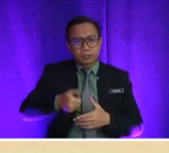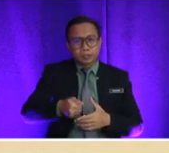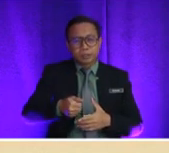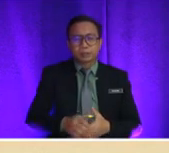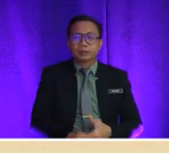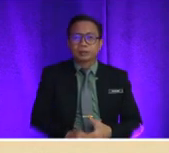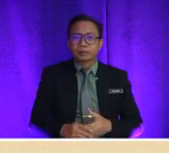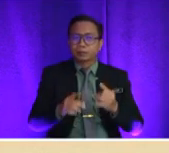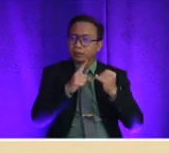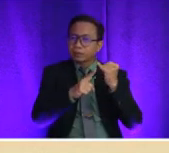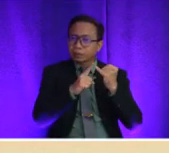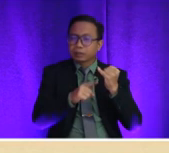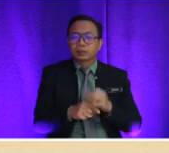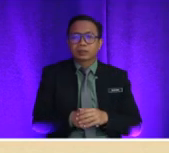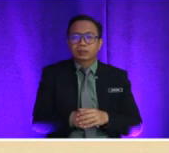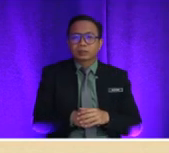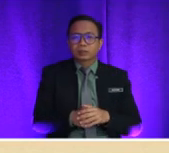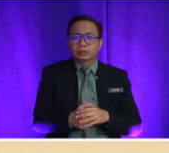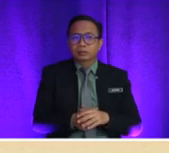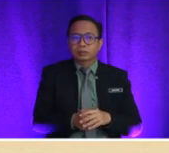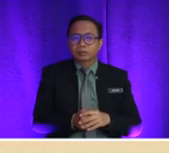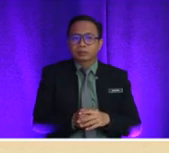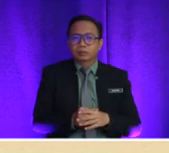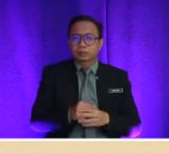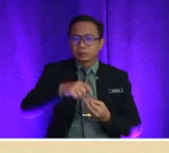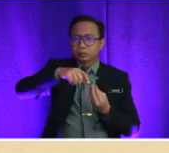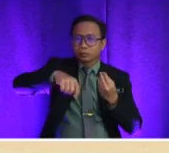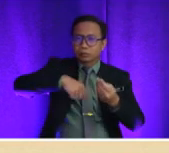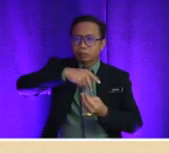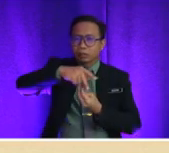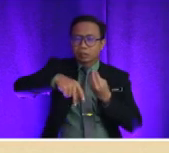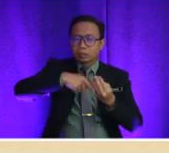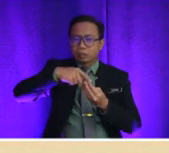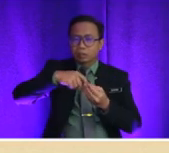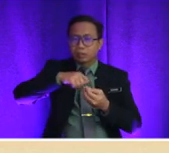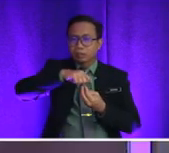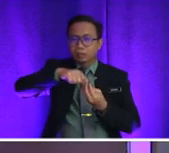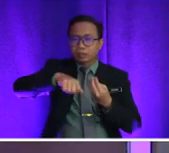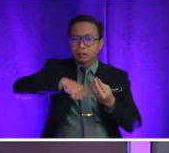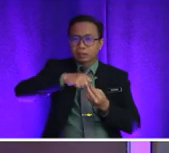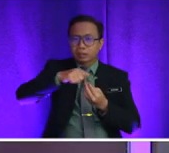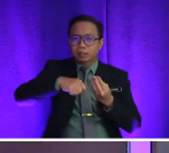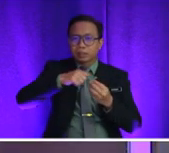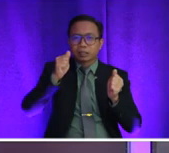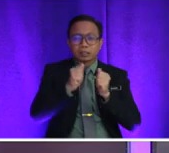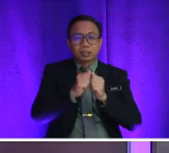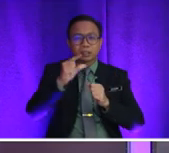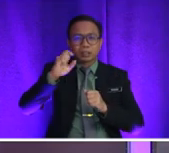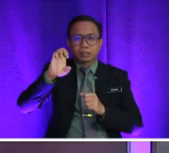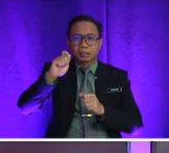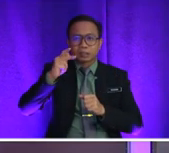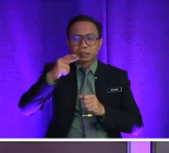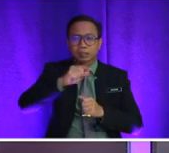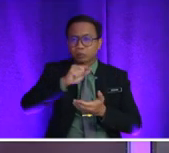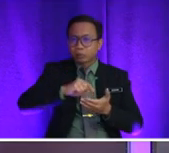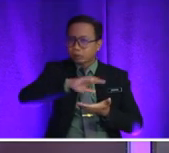sekali kita akan lakukan dan mengikatnya dengan gelang getah bila kita tulis semua